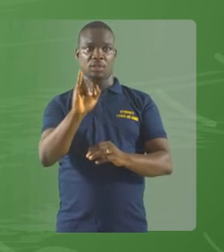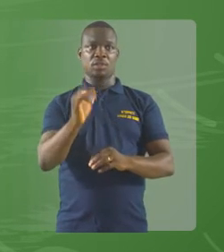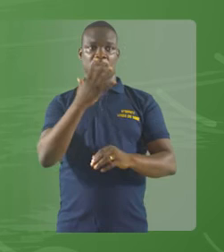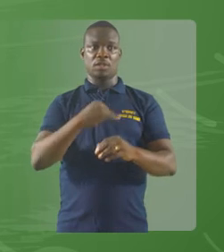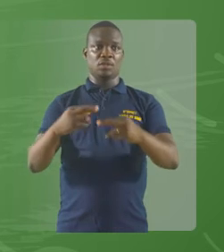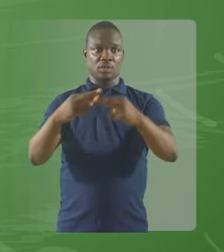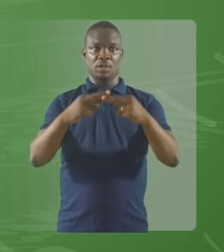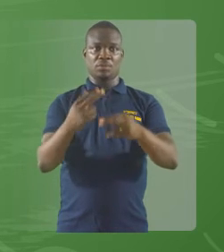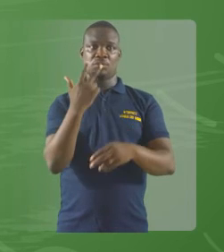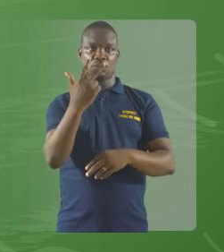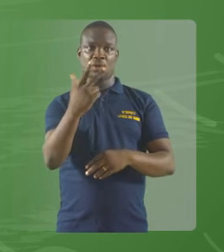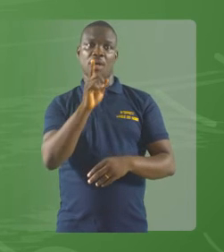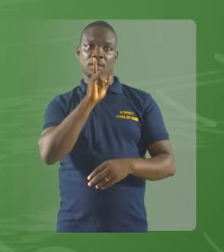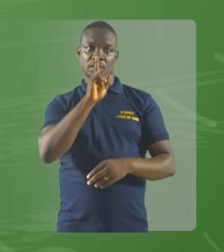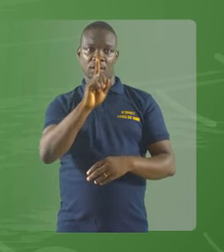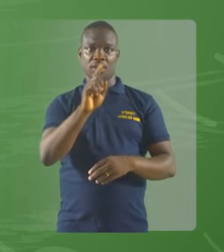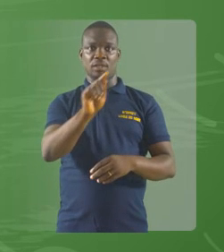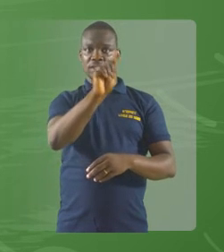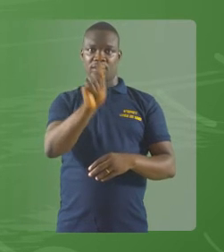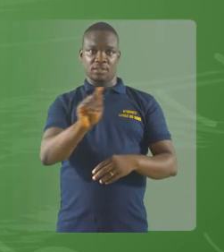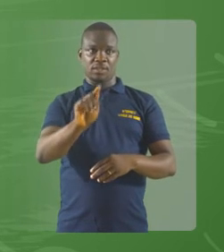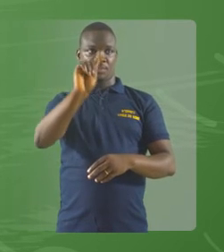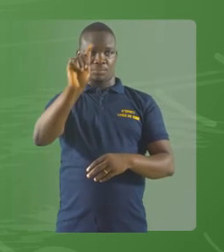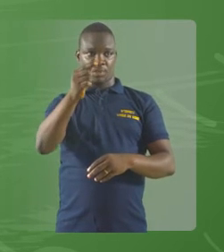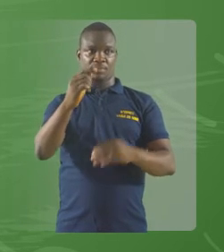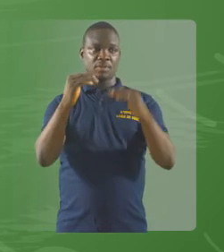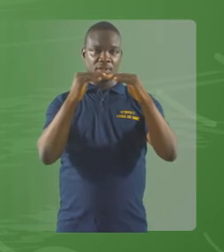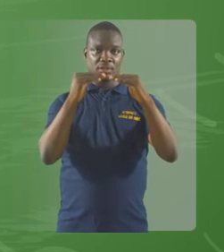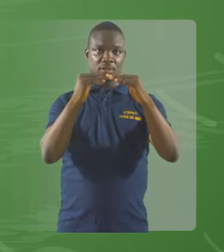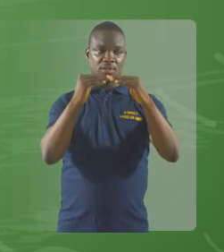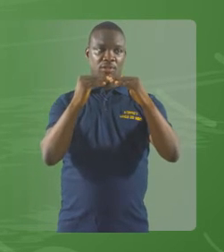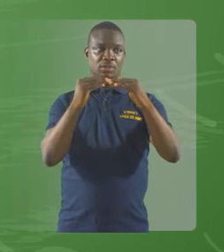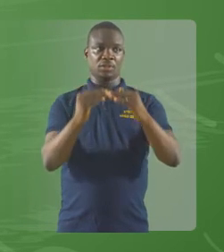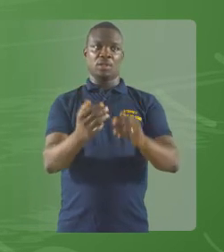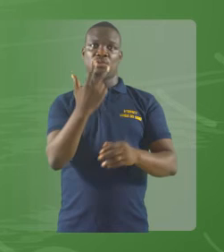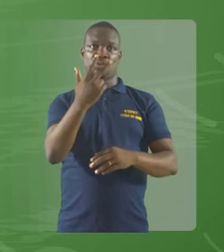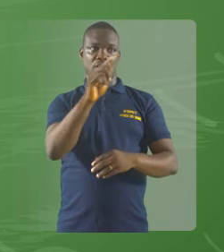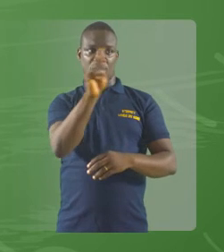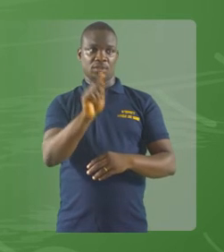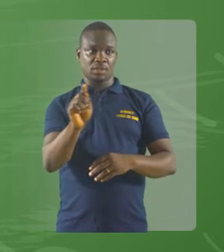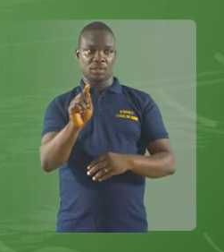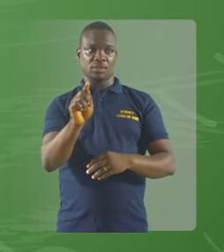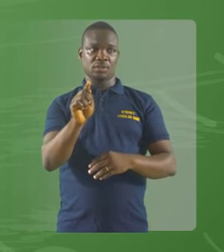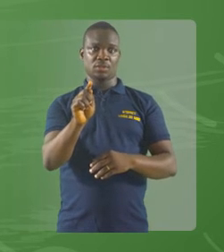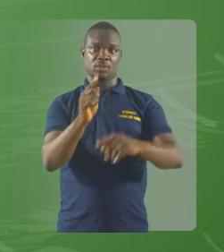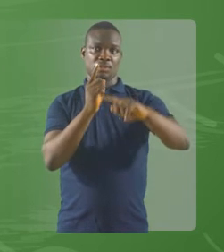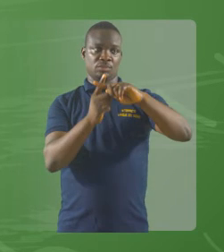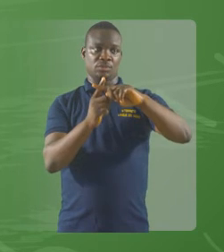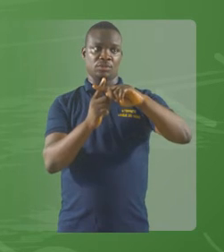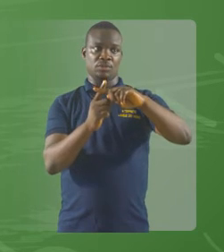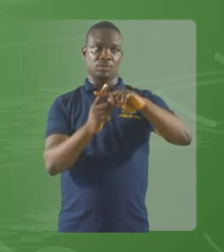rapport 3 est Z' est égal à 3Z plus